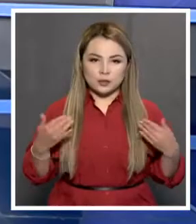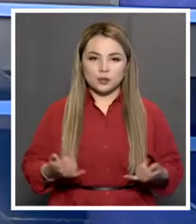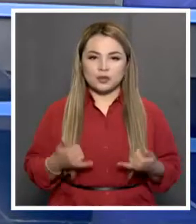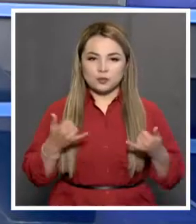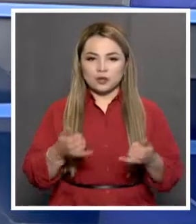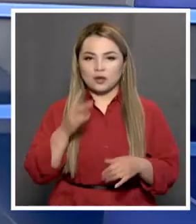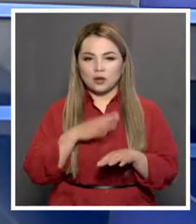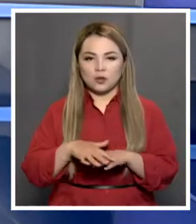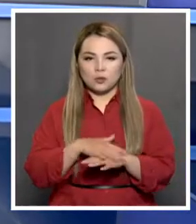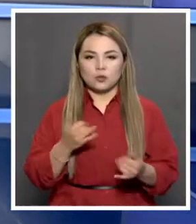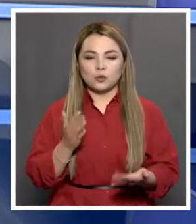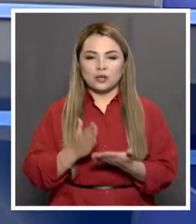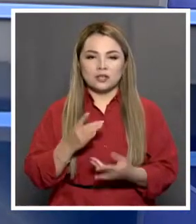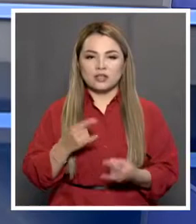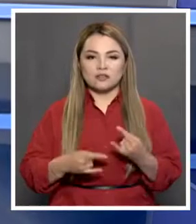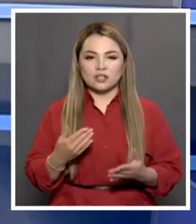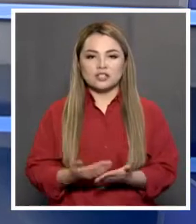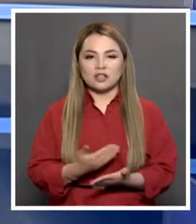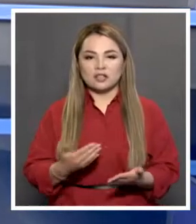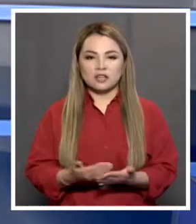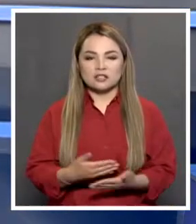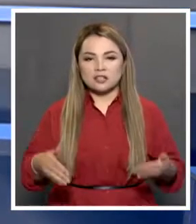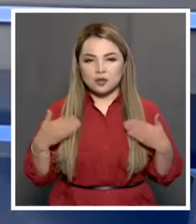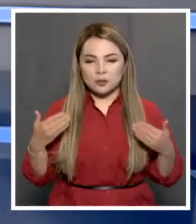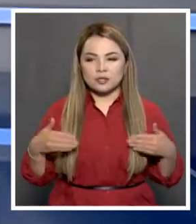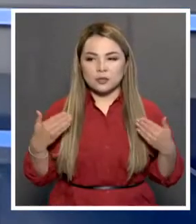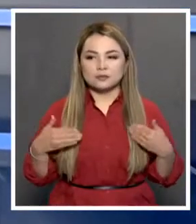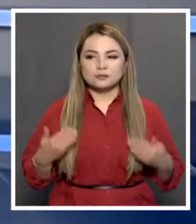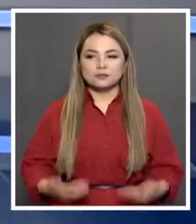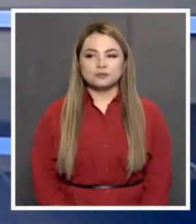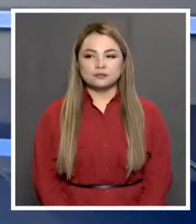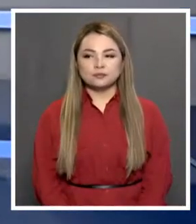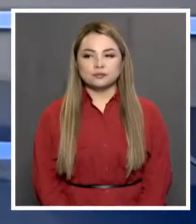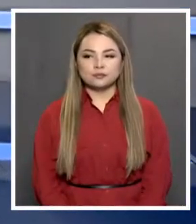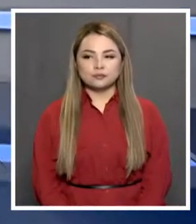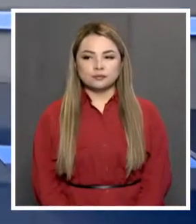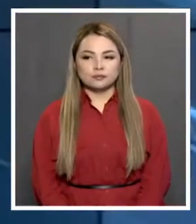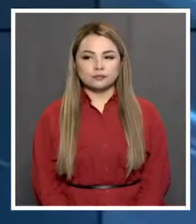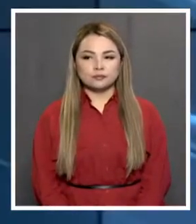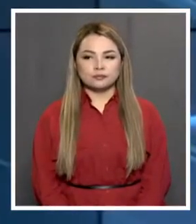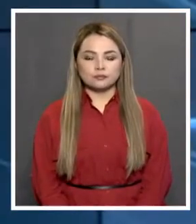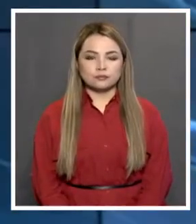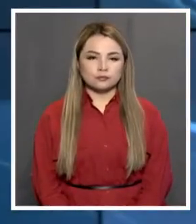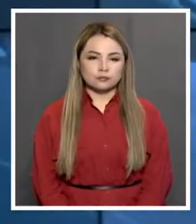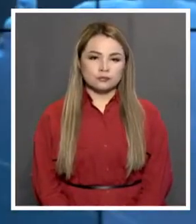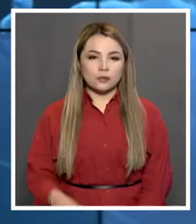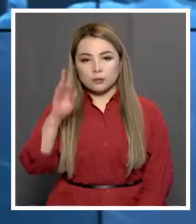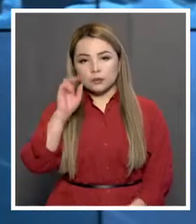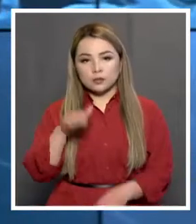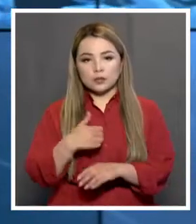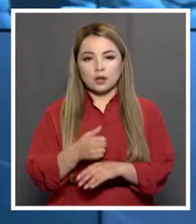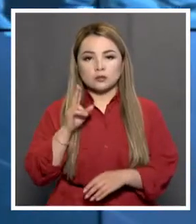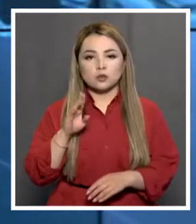Ассаламу алейкум, ардақты ағайын, тікелей эфирде ақпарат студияда Шерхан Жамбылұлы және суырды аудармашы Шырын Жанғабылов. Мемлекет